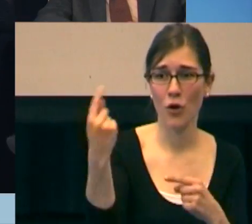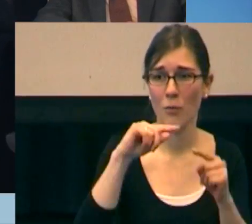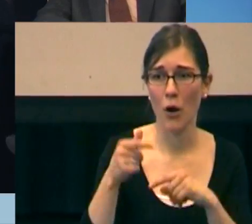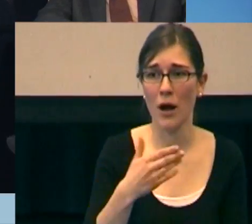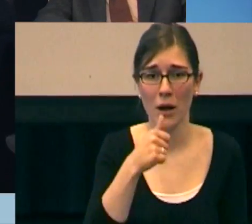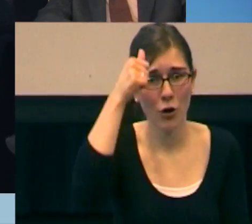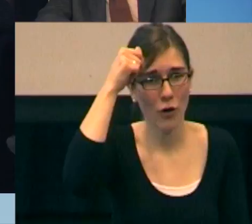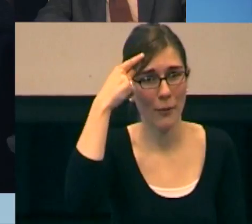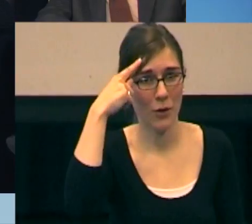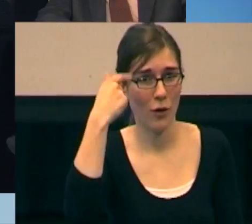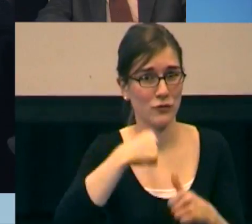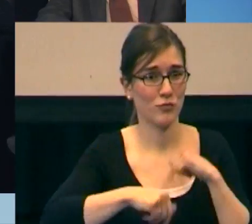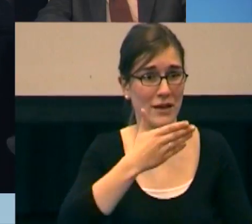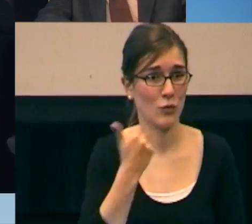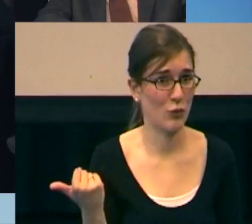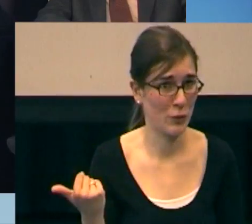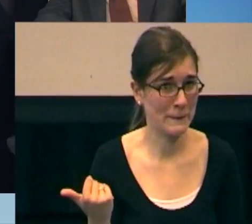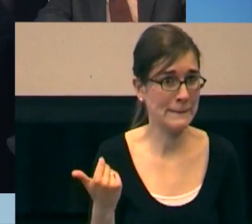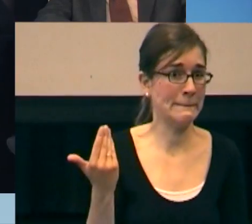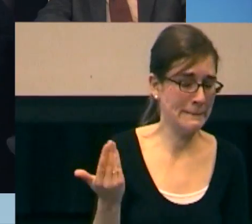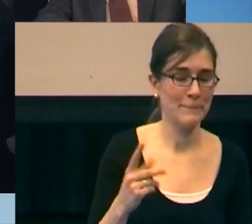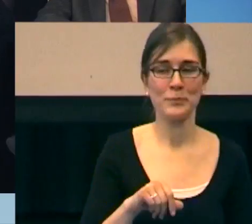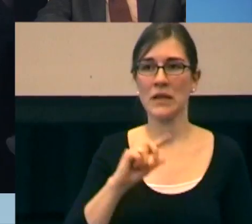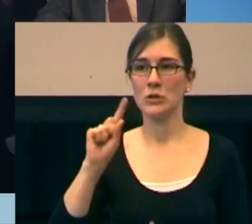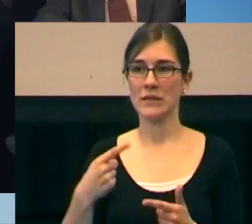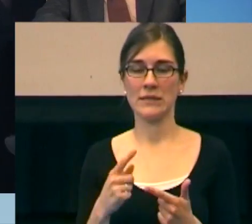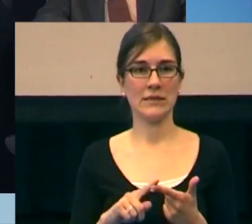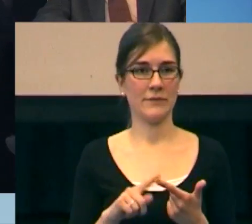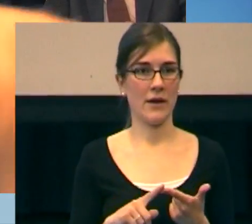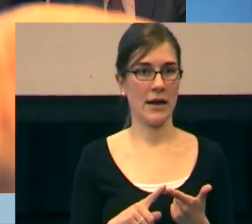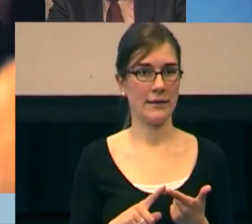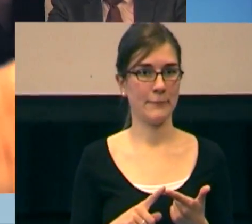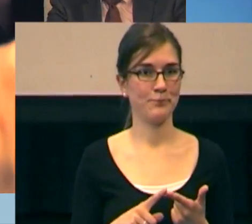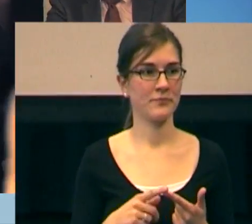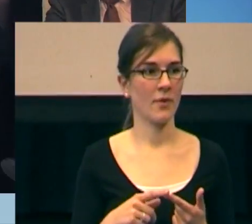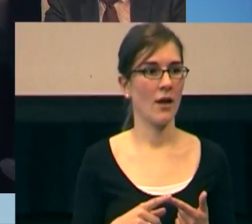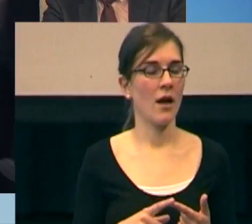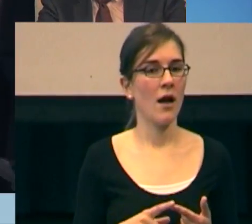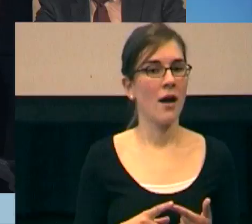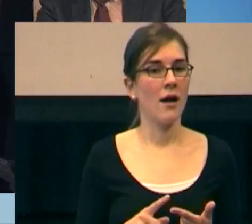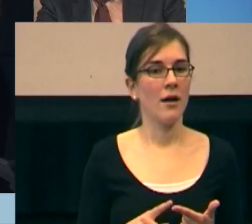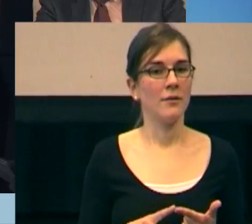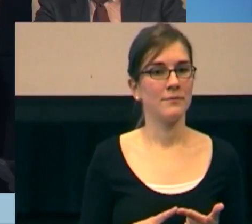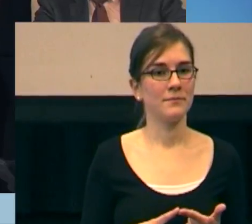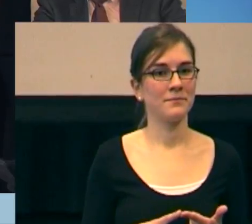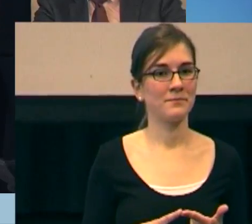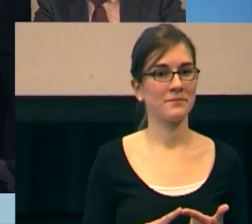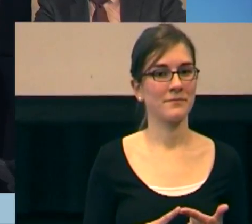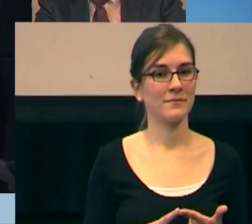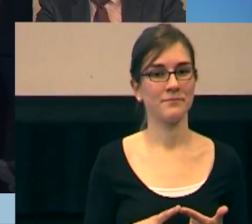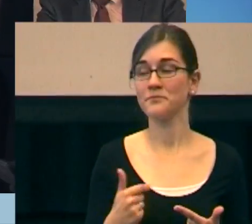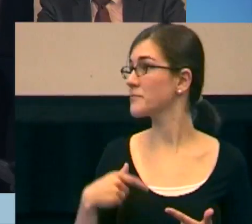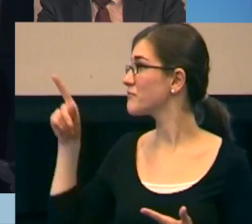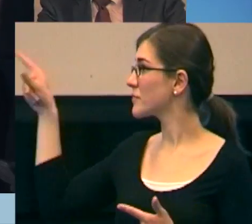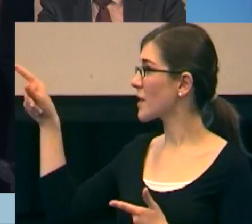und das zweite was ich sagen wollte Frau Dr. Müller hat es am Anfang schon mal gesagt so sieht er aus der